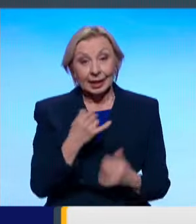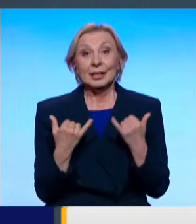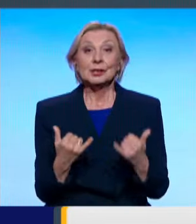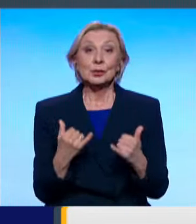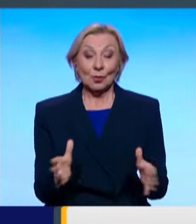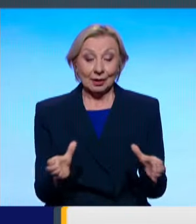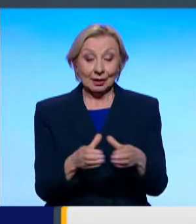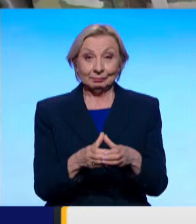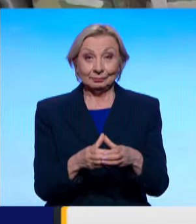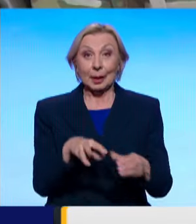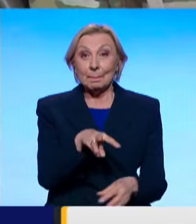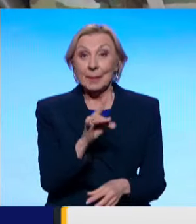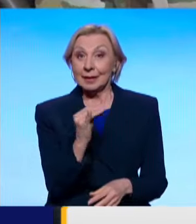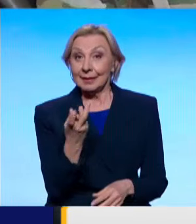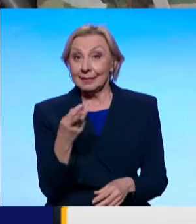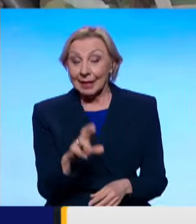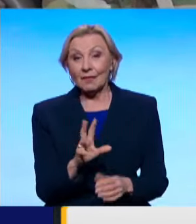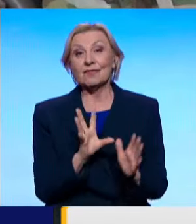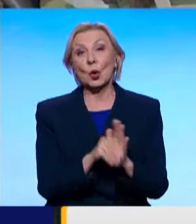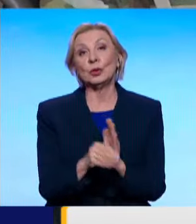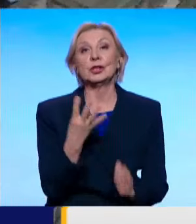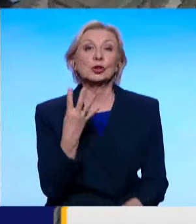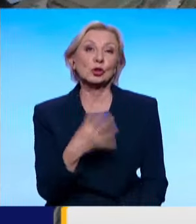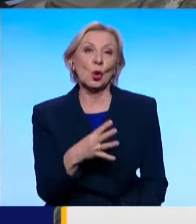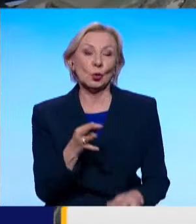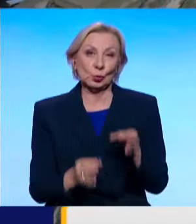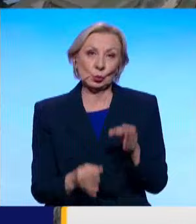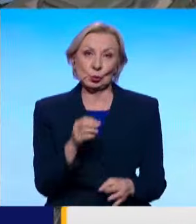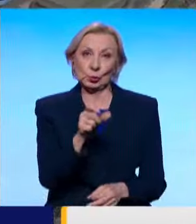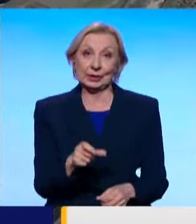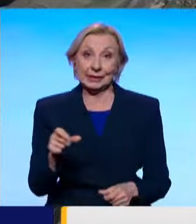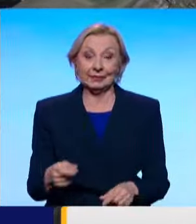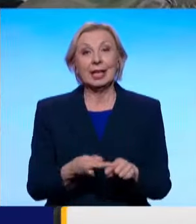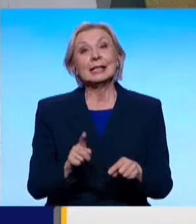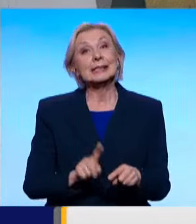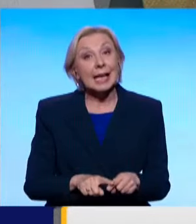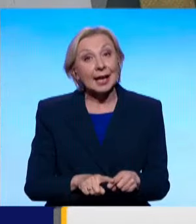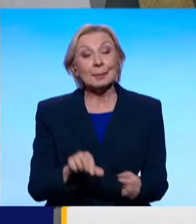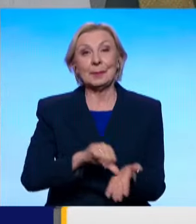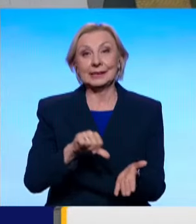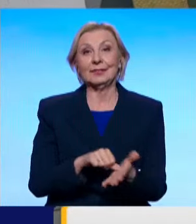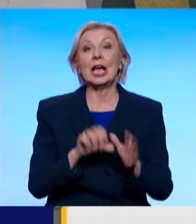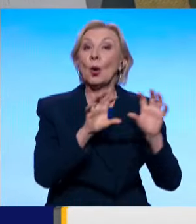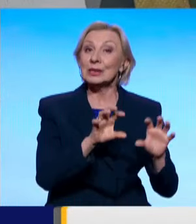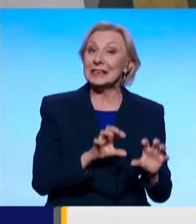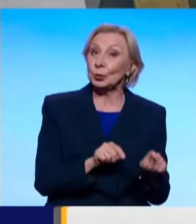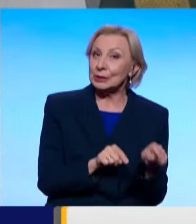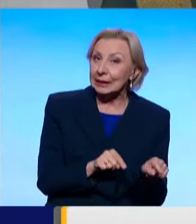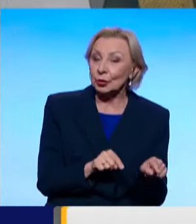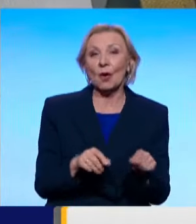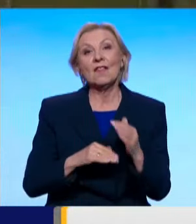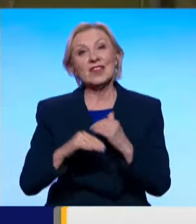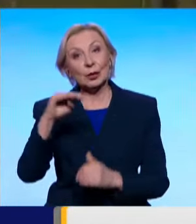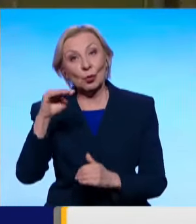складу добровольчого формування «Мрія» входить близько 40 суддів. Це представники Конституційного, Верховного,